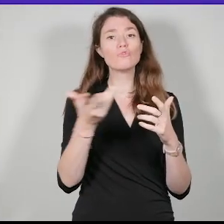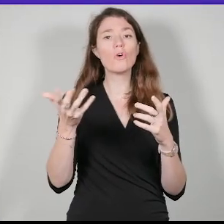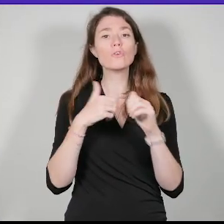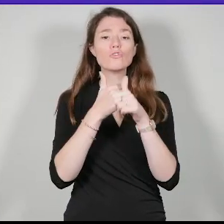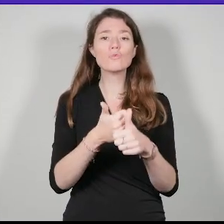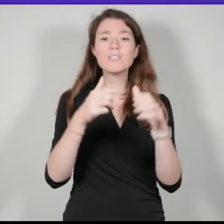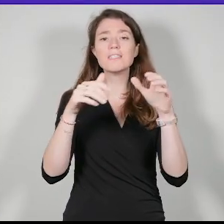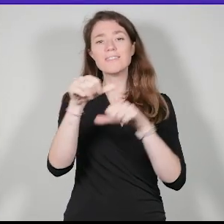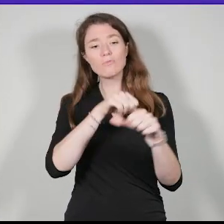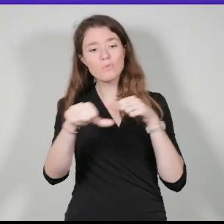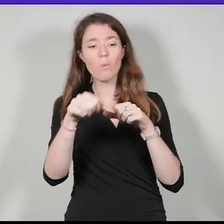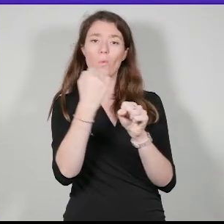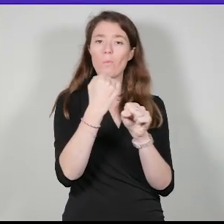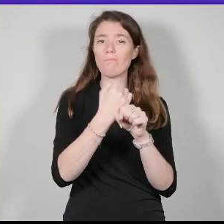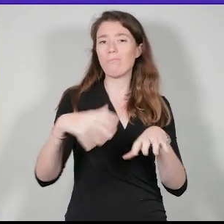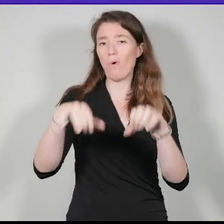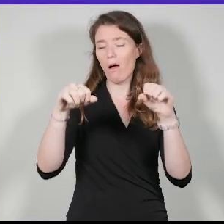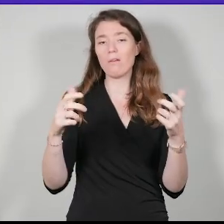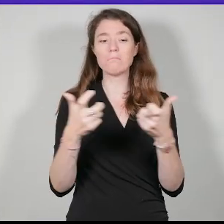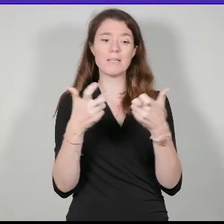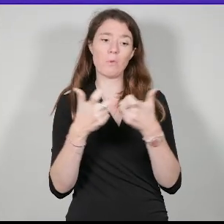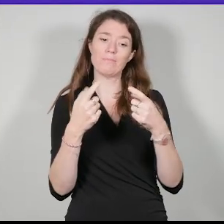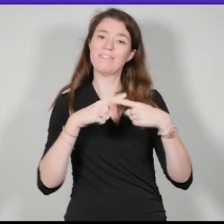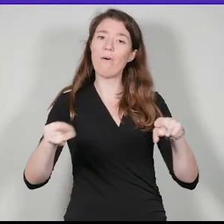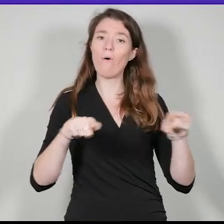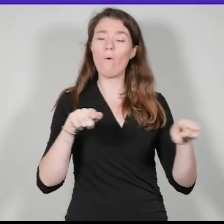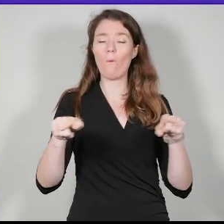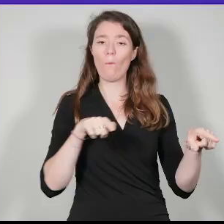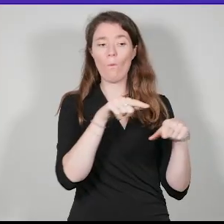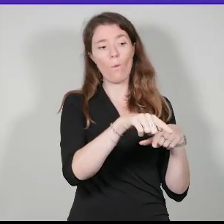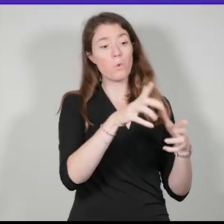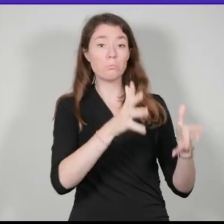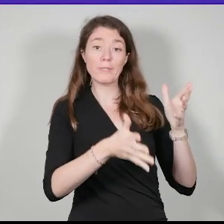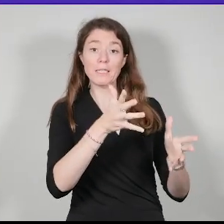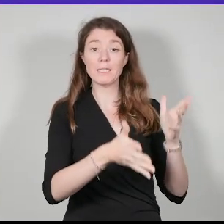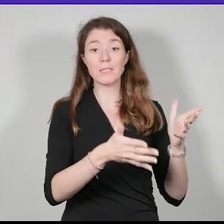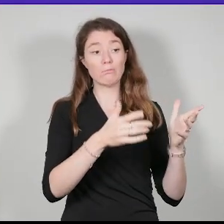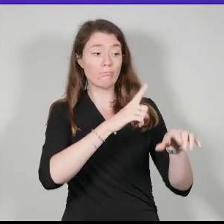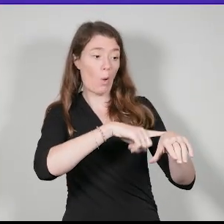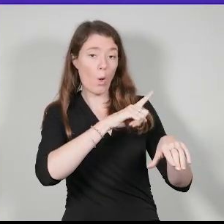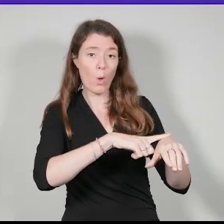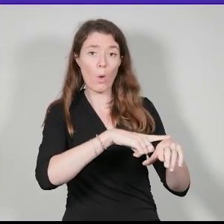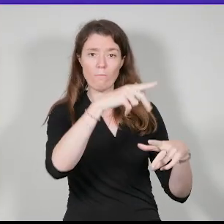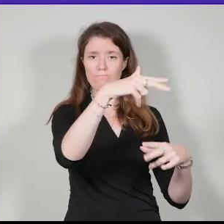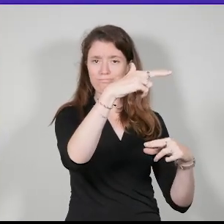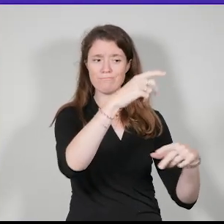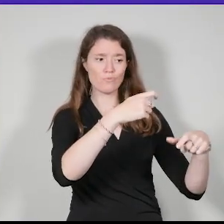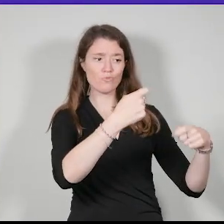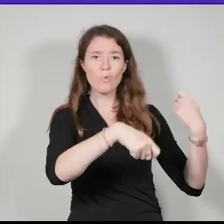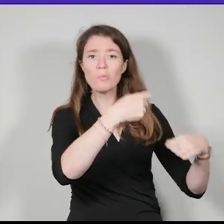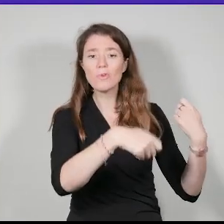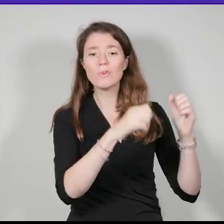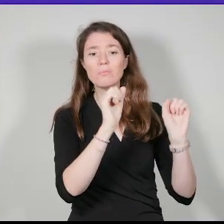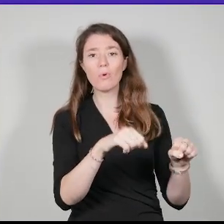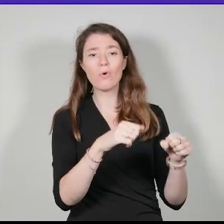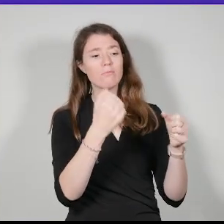d'emploi. Ce n'est pas la même chose quand j'ai peut-être des horaires flexibles, que j'ai la possibilité de faire